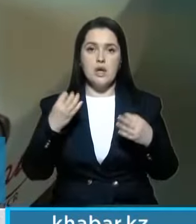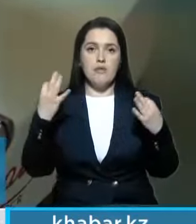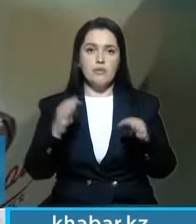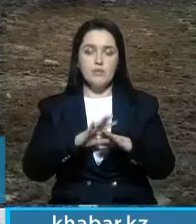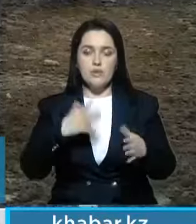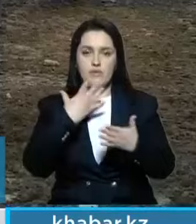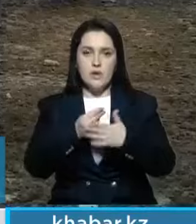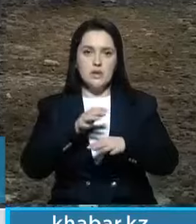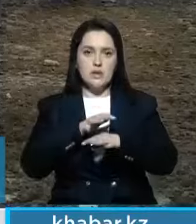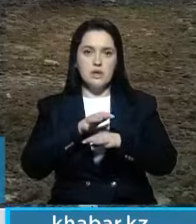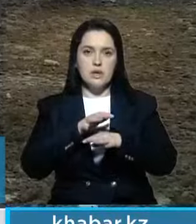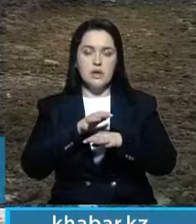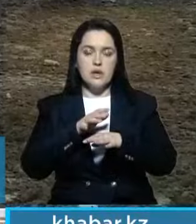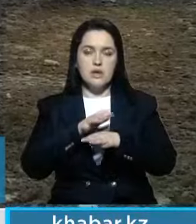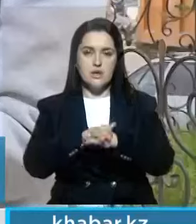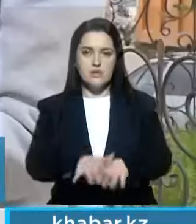своих насекомых.